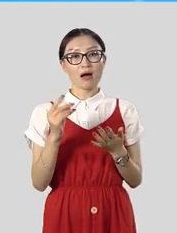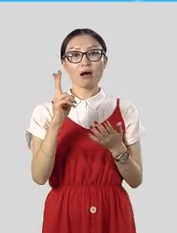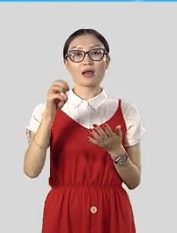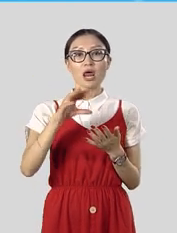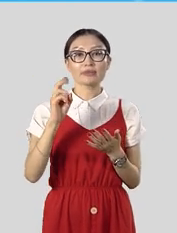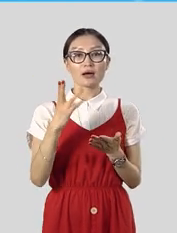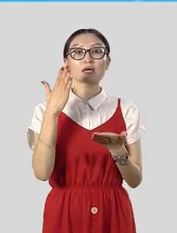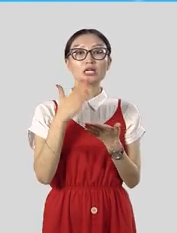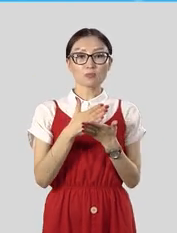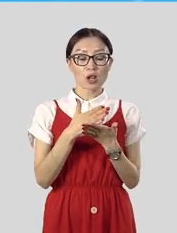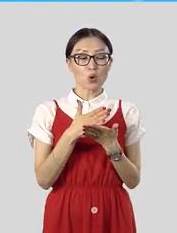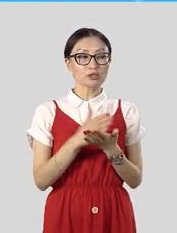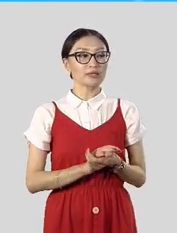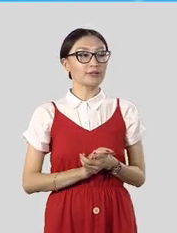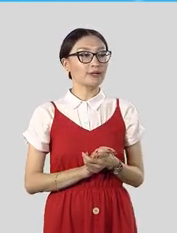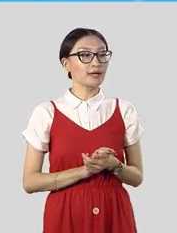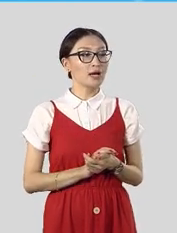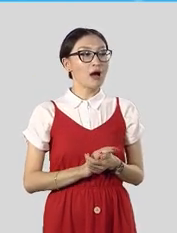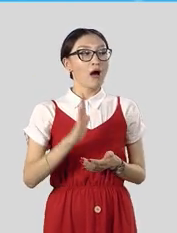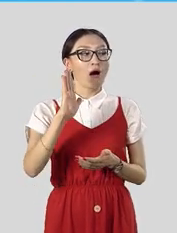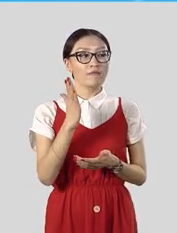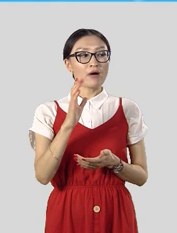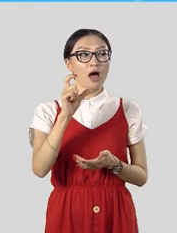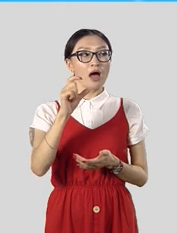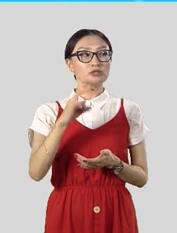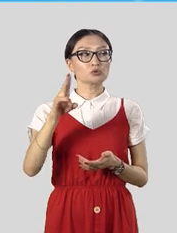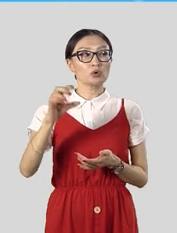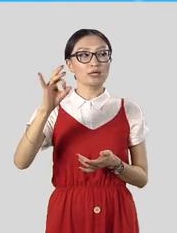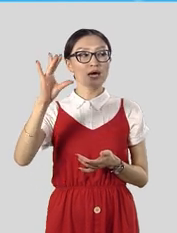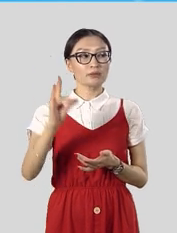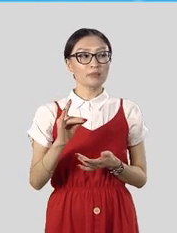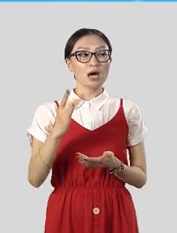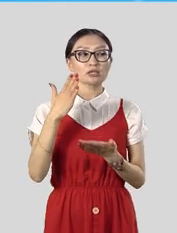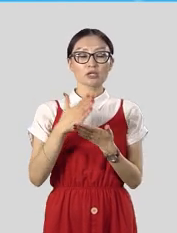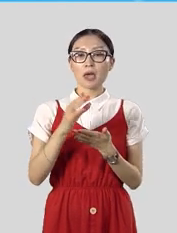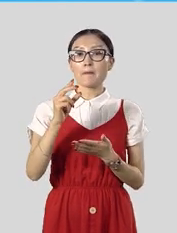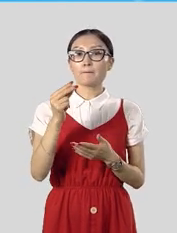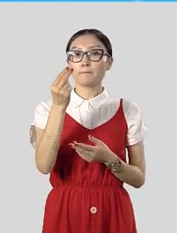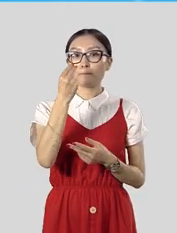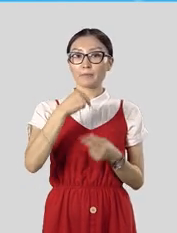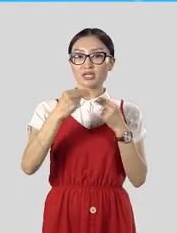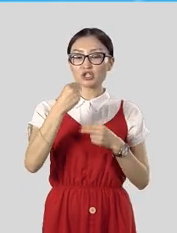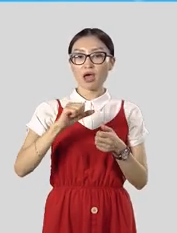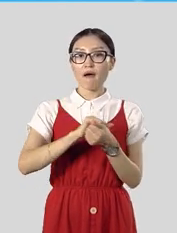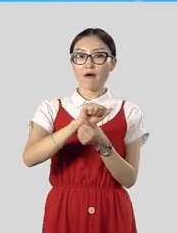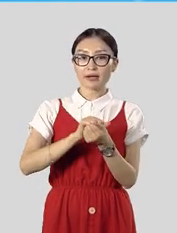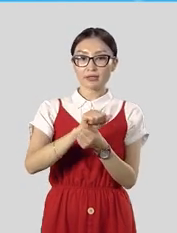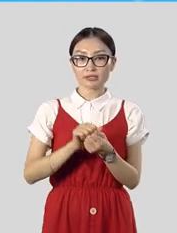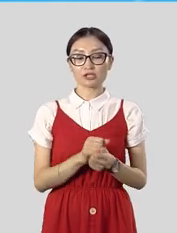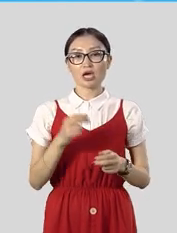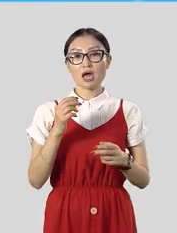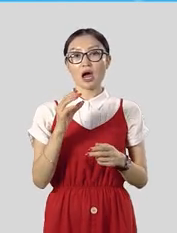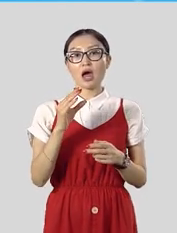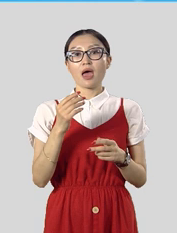в энтодерме гидры? В энтодерме расположены пищеварительные, железистые